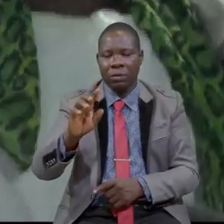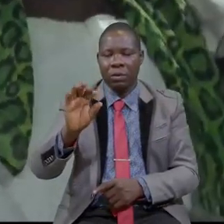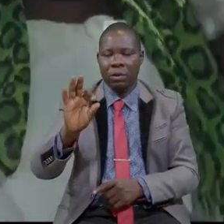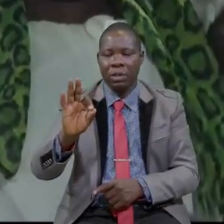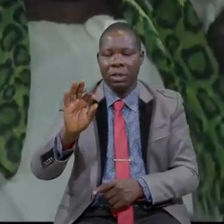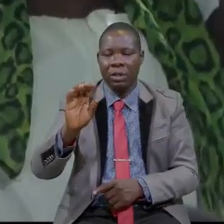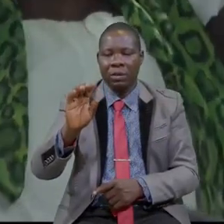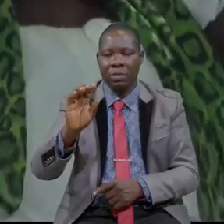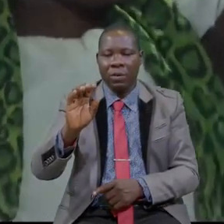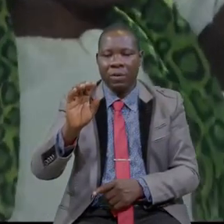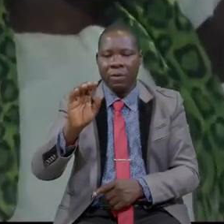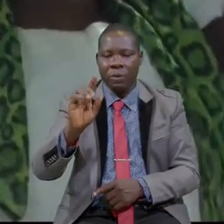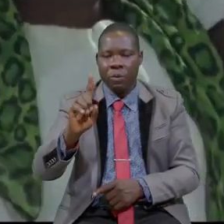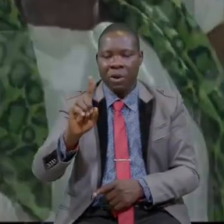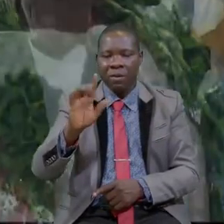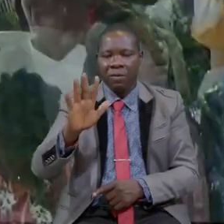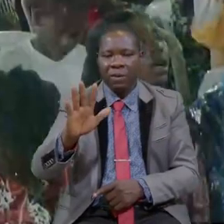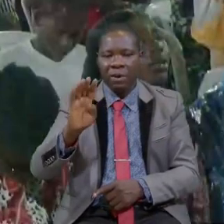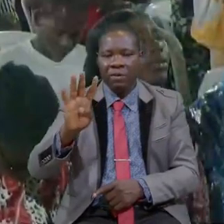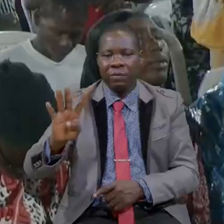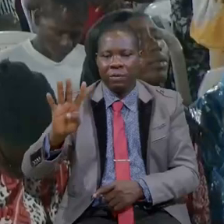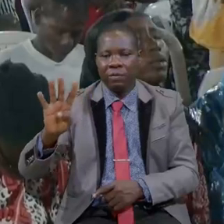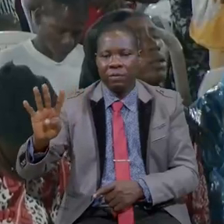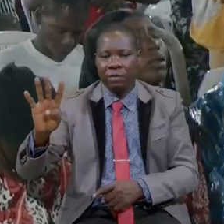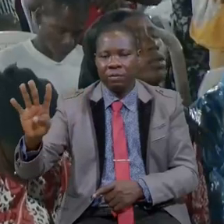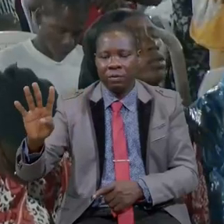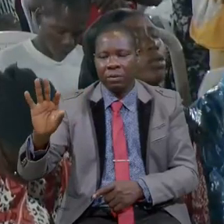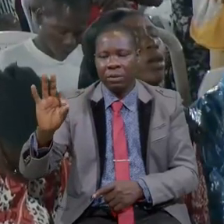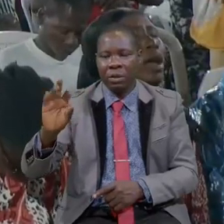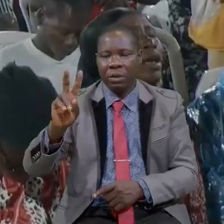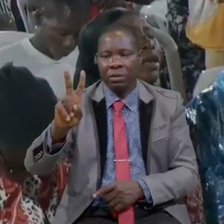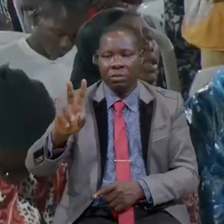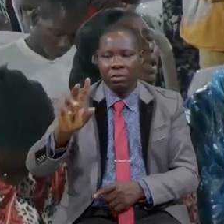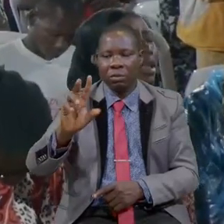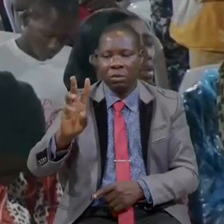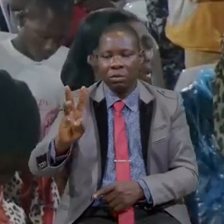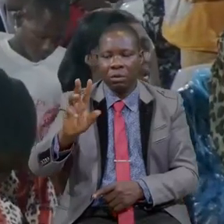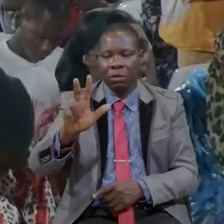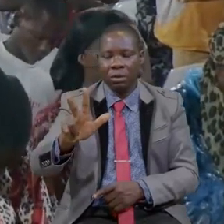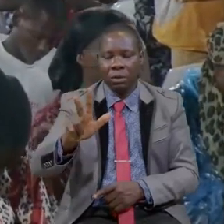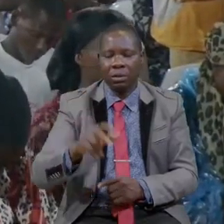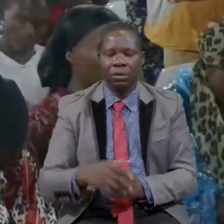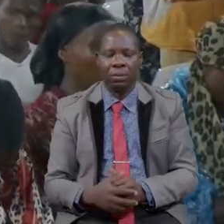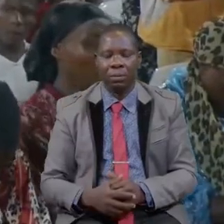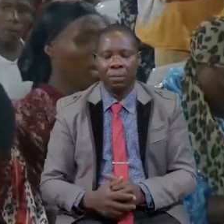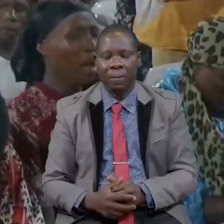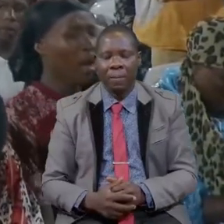54 44 92 63.